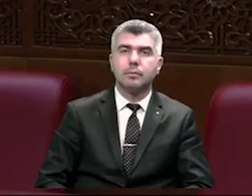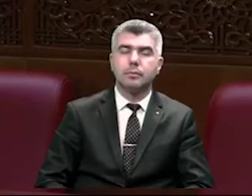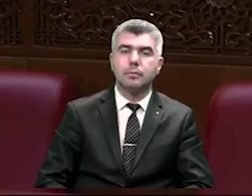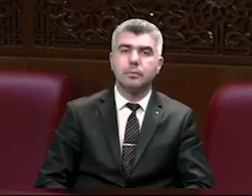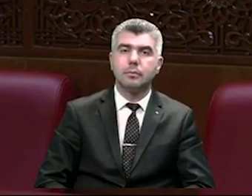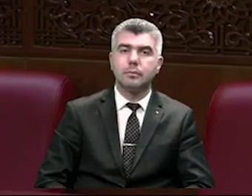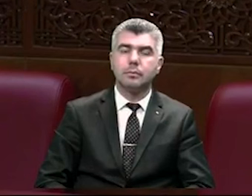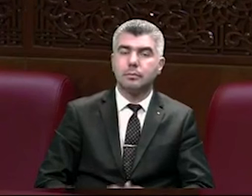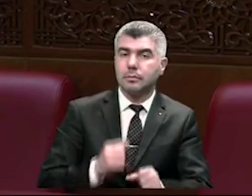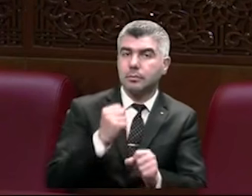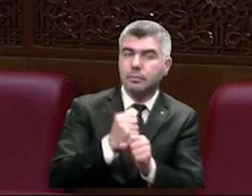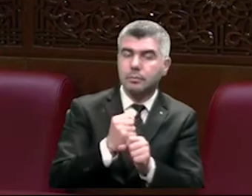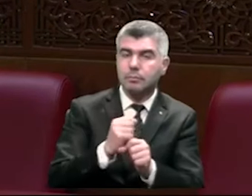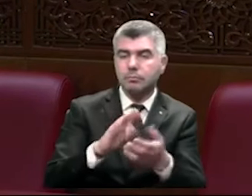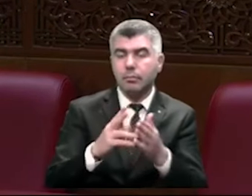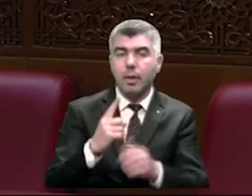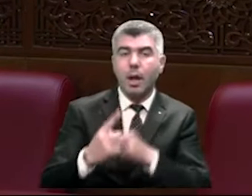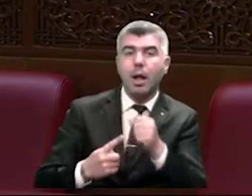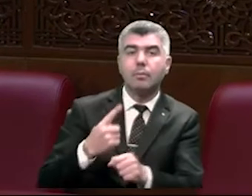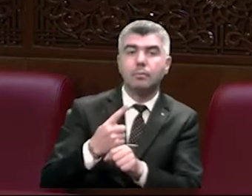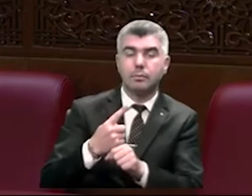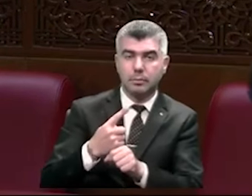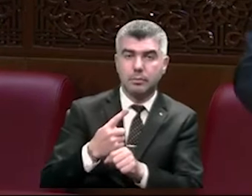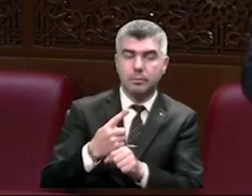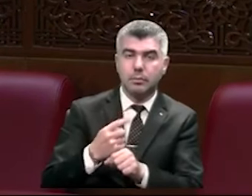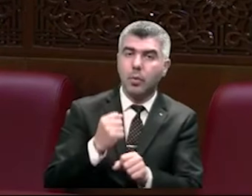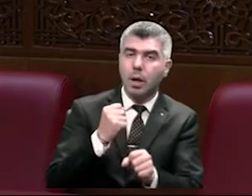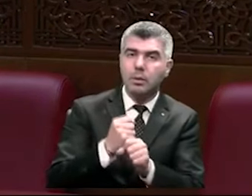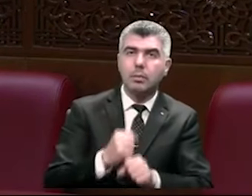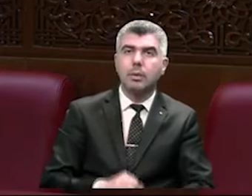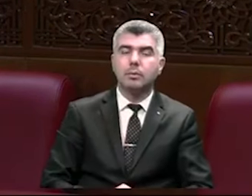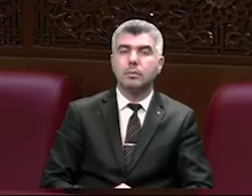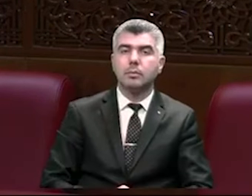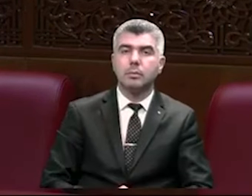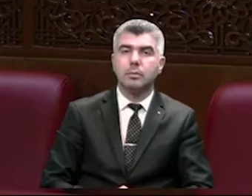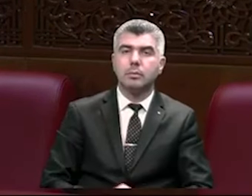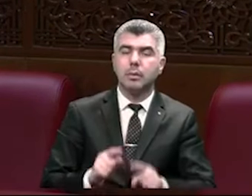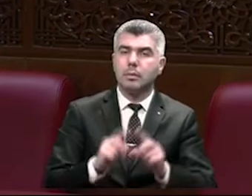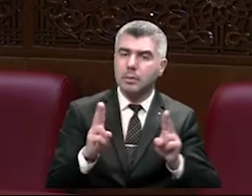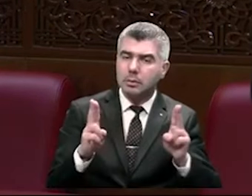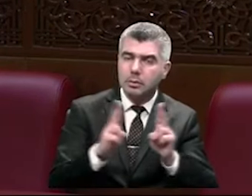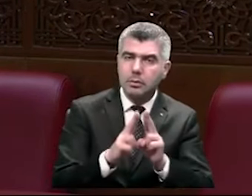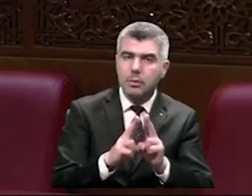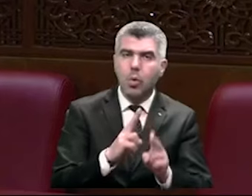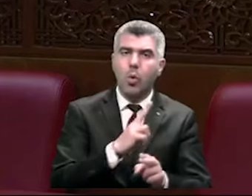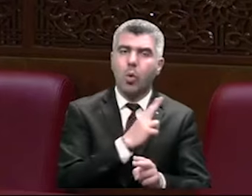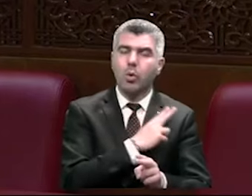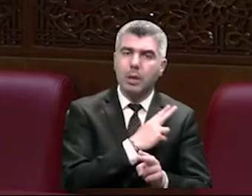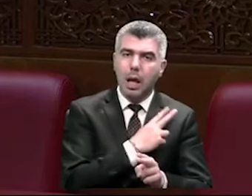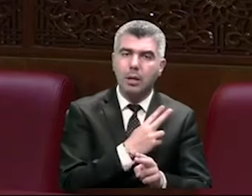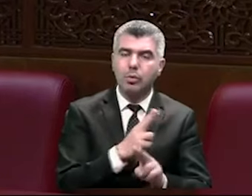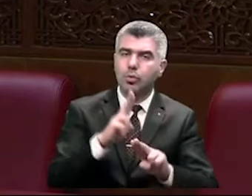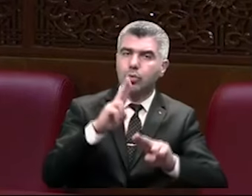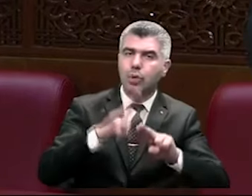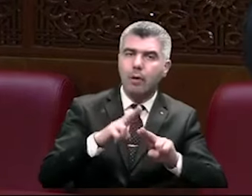وخدمنا فيه اكثر من سنه وحنا كنوجد لقاء مع الاساتذه الباحثين مع